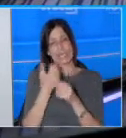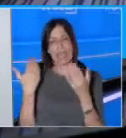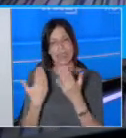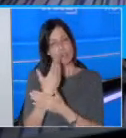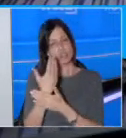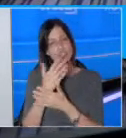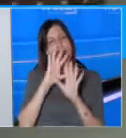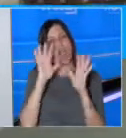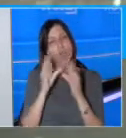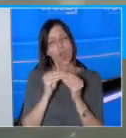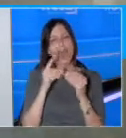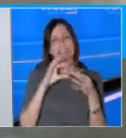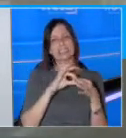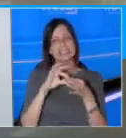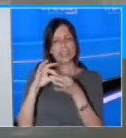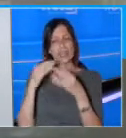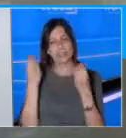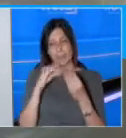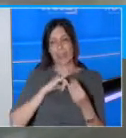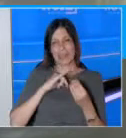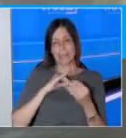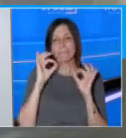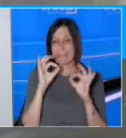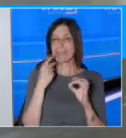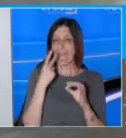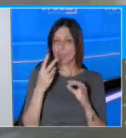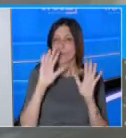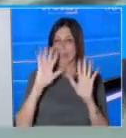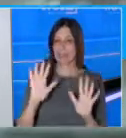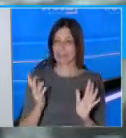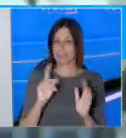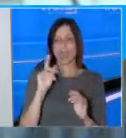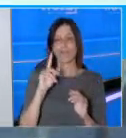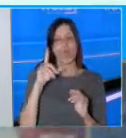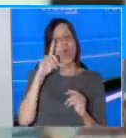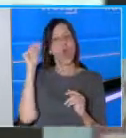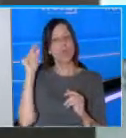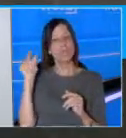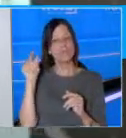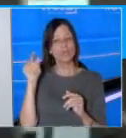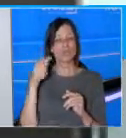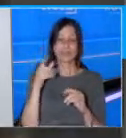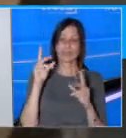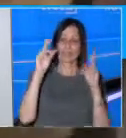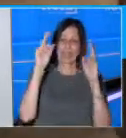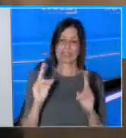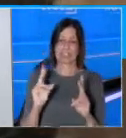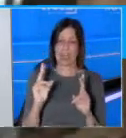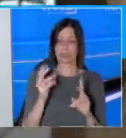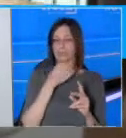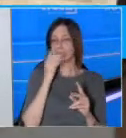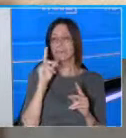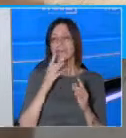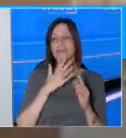כל הסדרות, את כל הדברים המעניינים, באמת ראינו בטלוויזיה, אבל הוליווד די נעצרה. אז גידי, מי